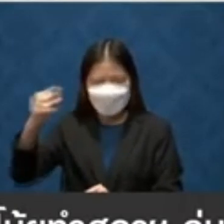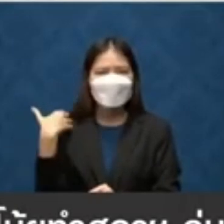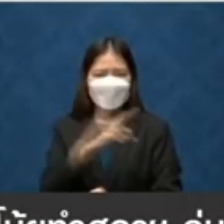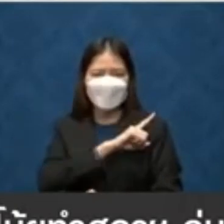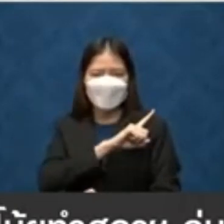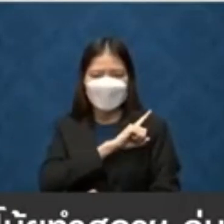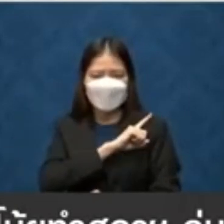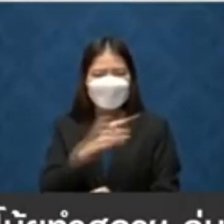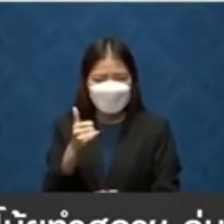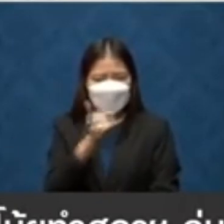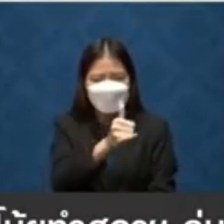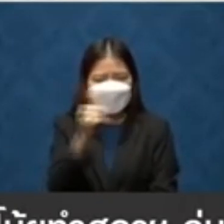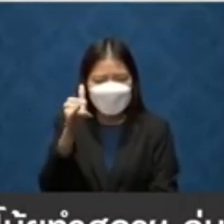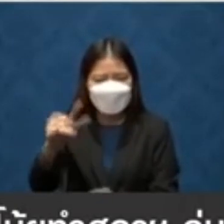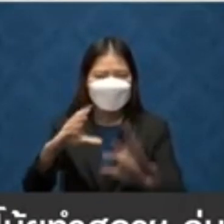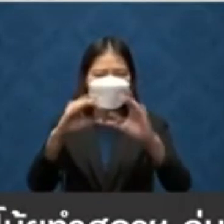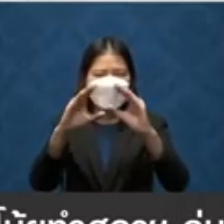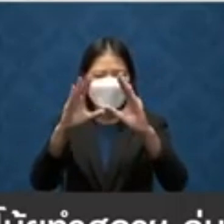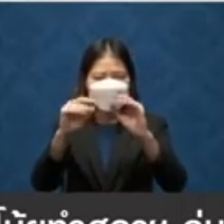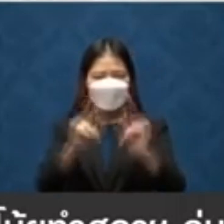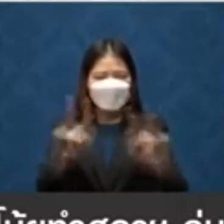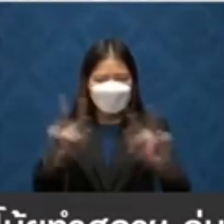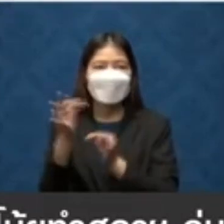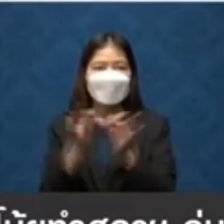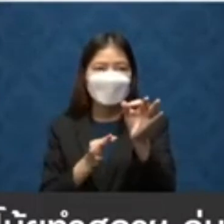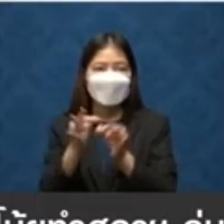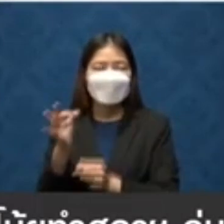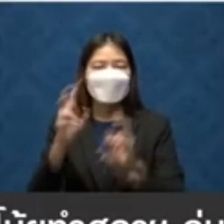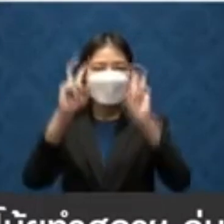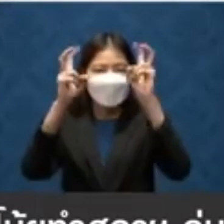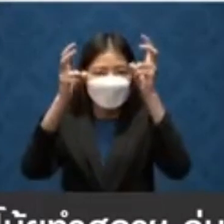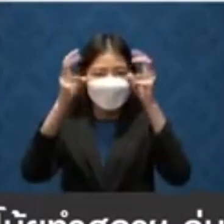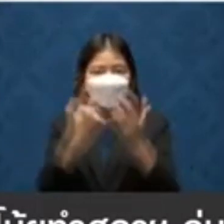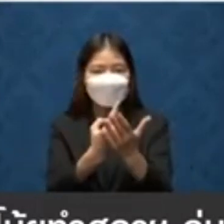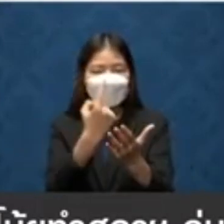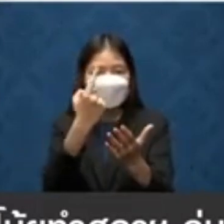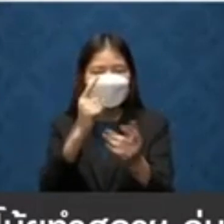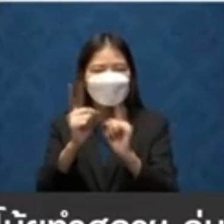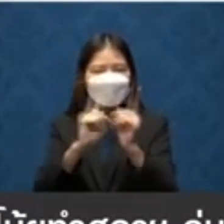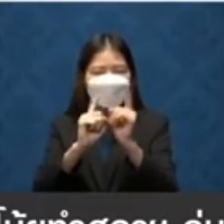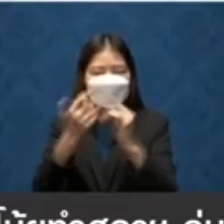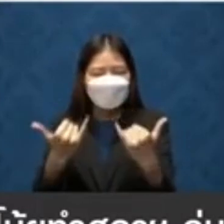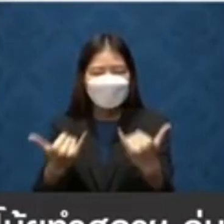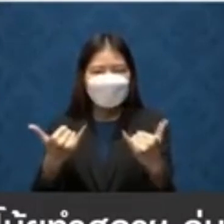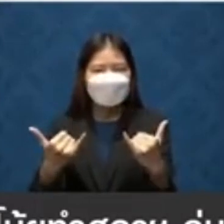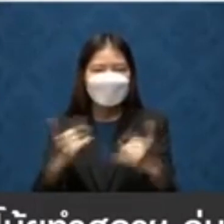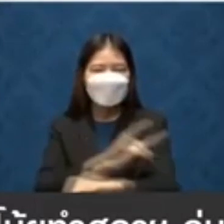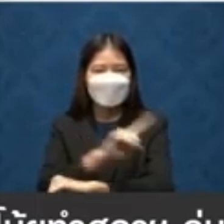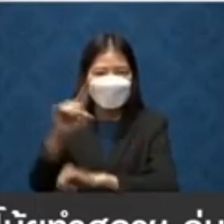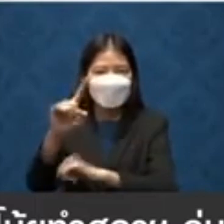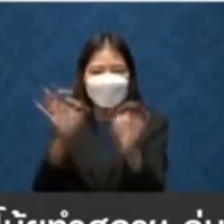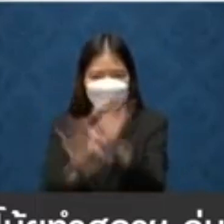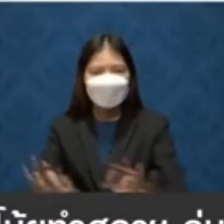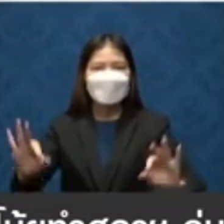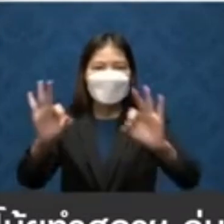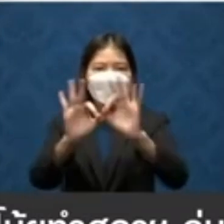คำพูดชินวรบุญยะเกตส.สนครศรีธรรมราชประชาธิปัตย์รองประธานวิกรัฐบาลลุกขึ้นหารือว่าประเด็นที่หารือวันนี้มี